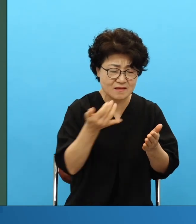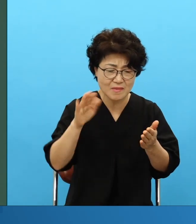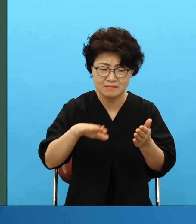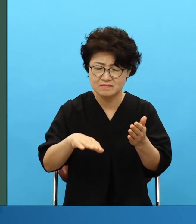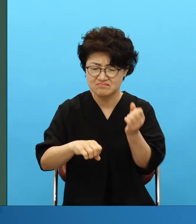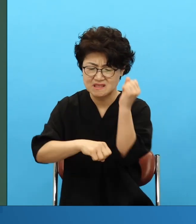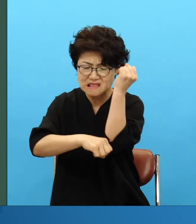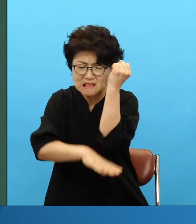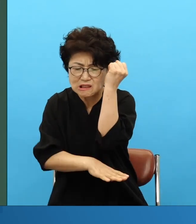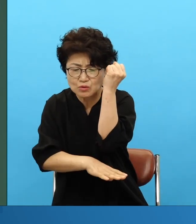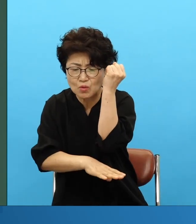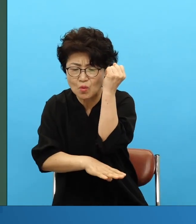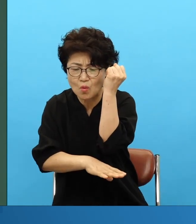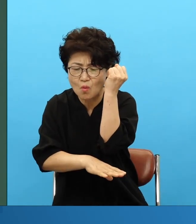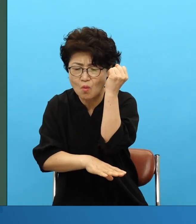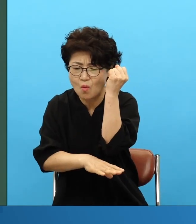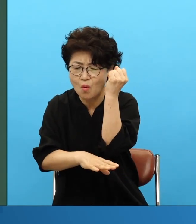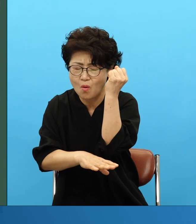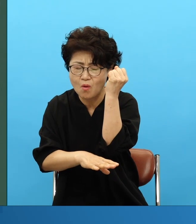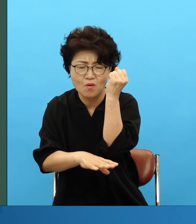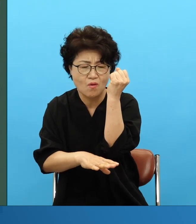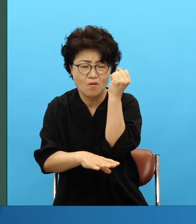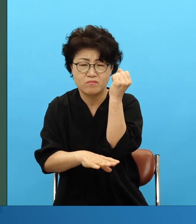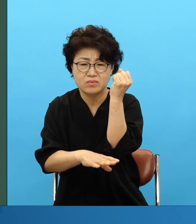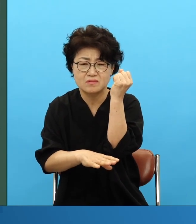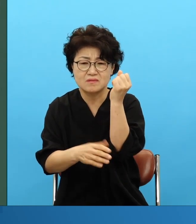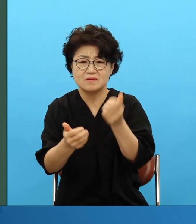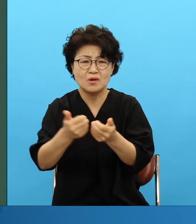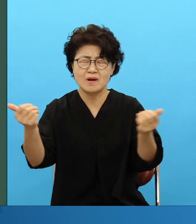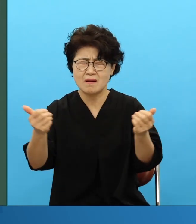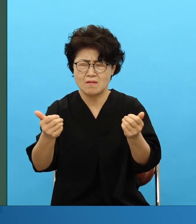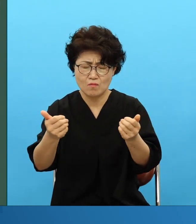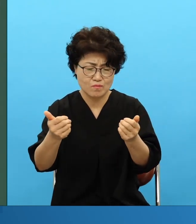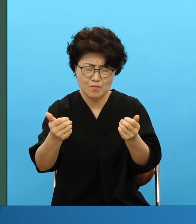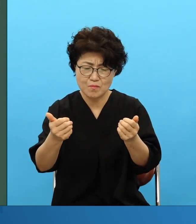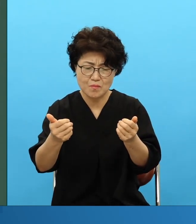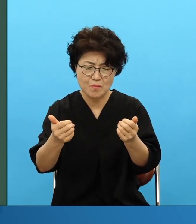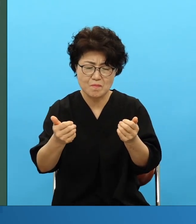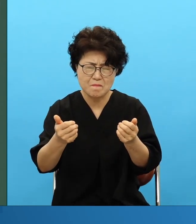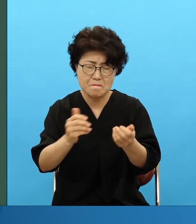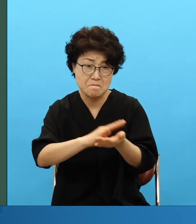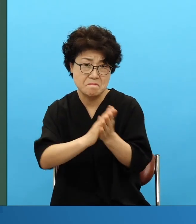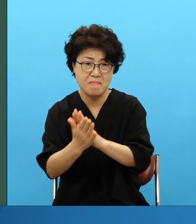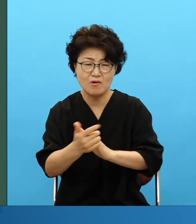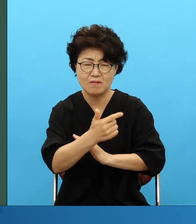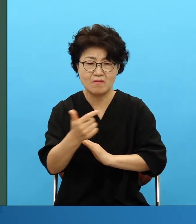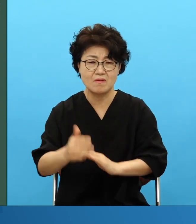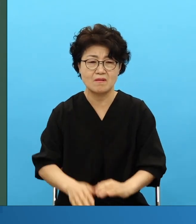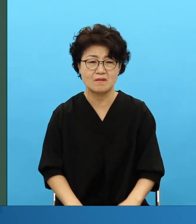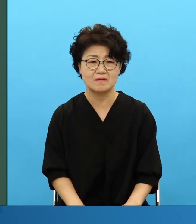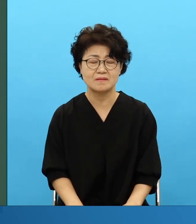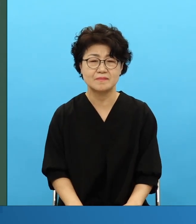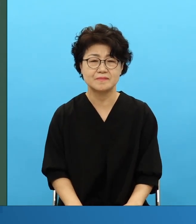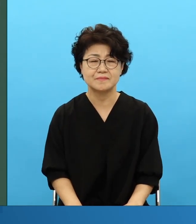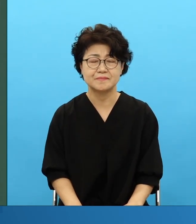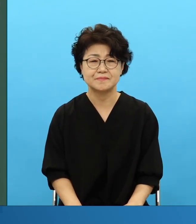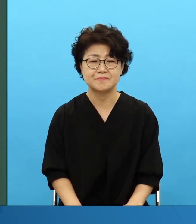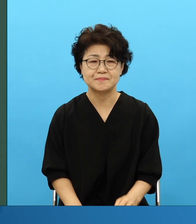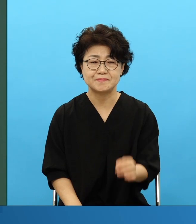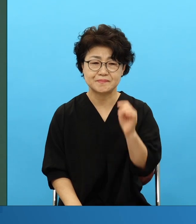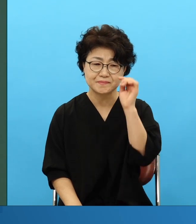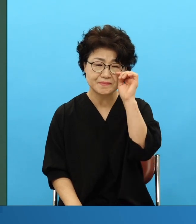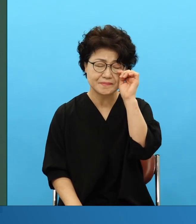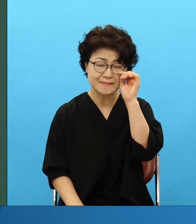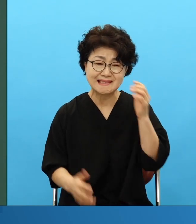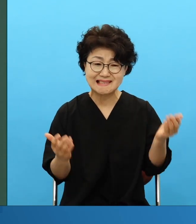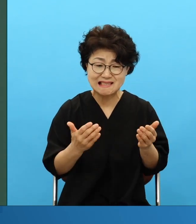they are going awry of the essence. 여러분이 아무리 일 열심히 해도 본질이 빗나가는 것은 아니죠. No matter how hard you work, you must not